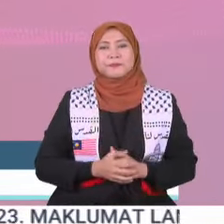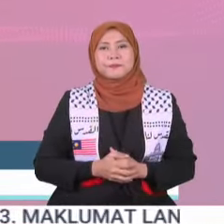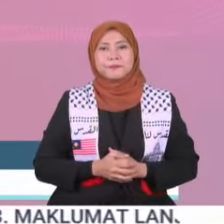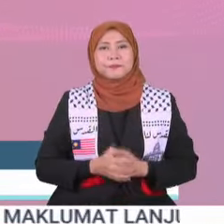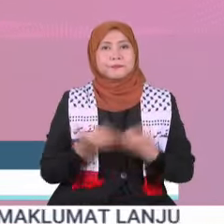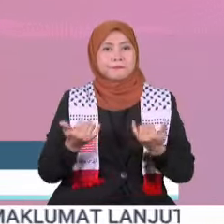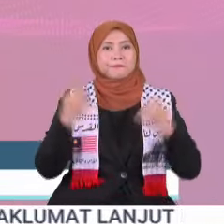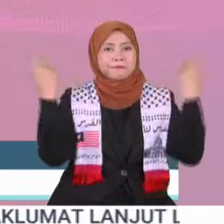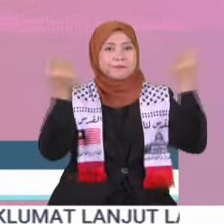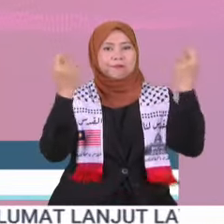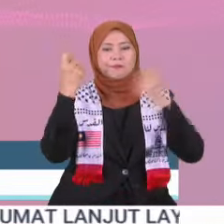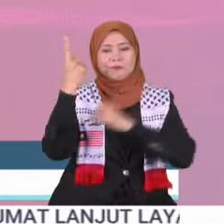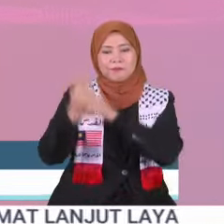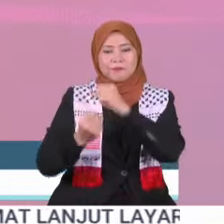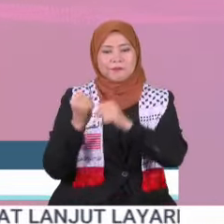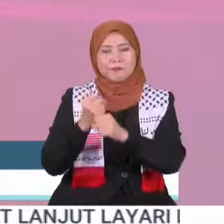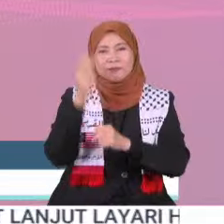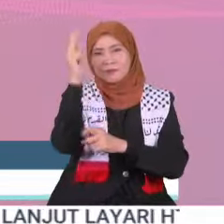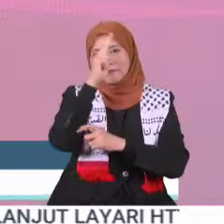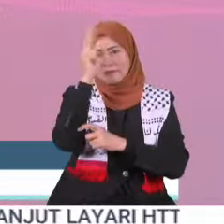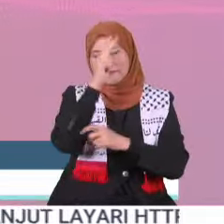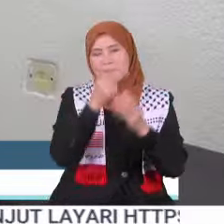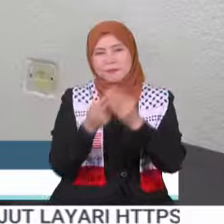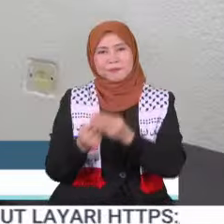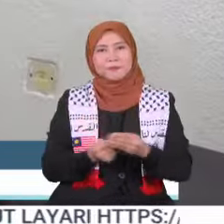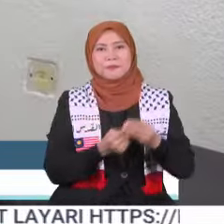sepanjang setahun Kerajaan Perpaduan.